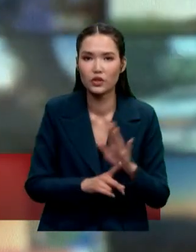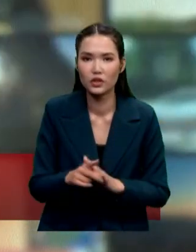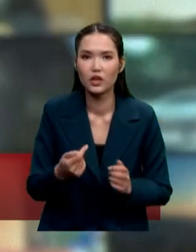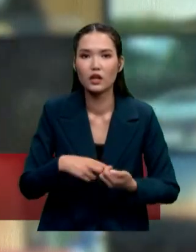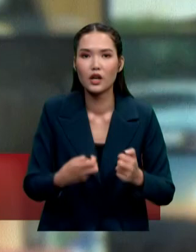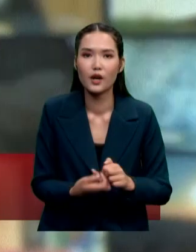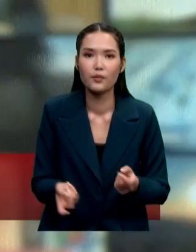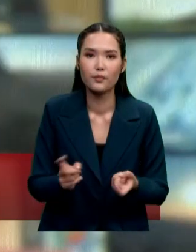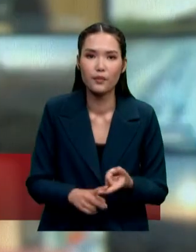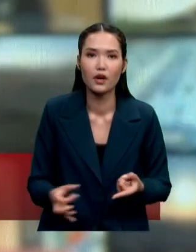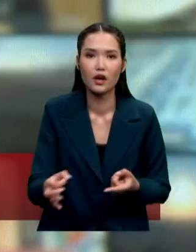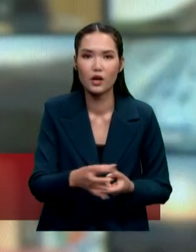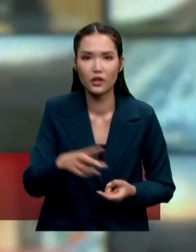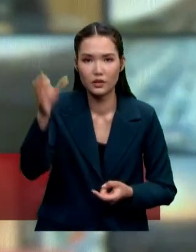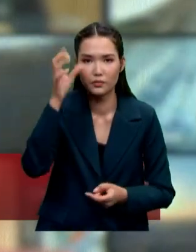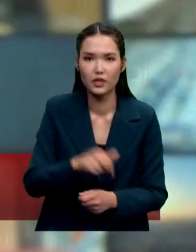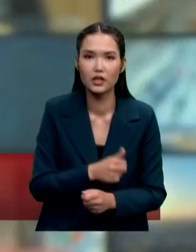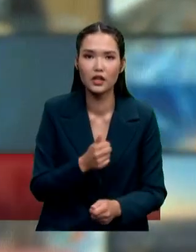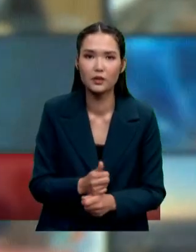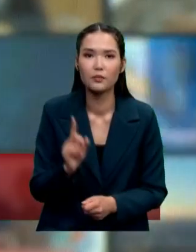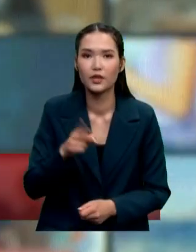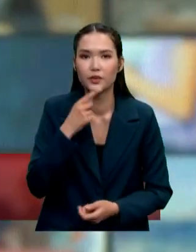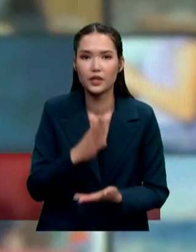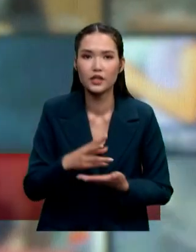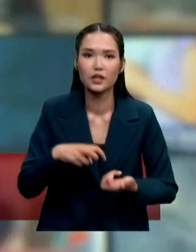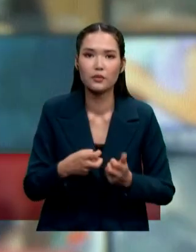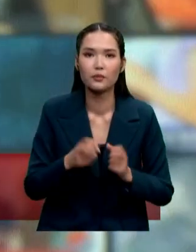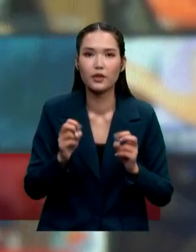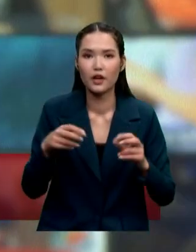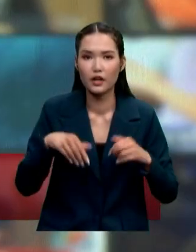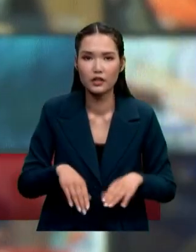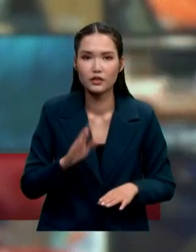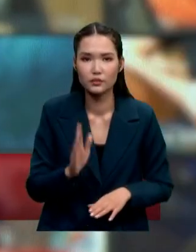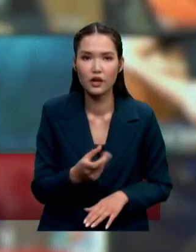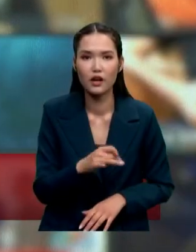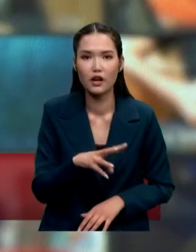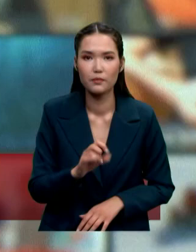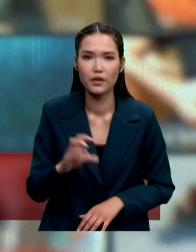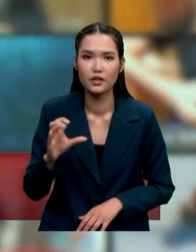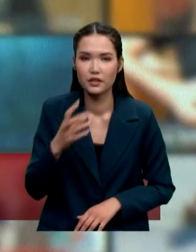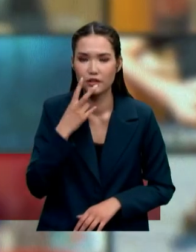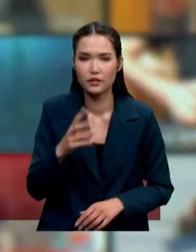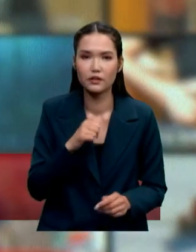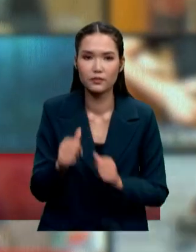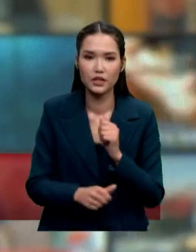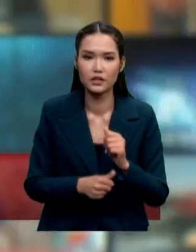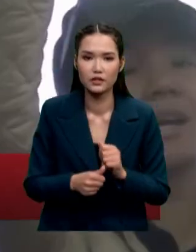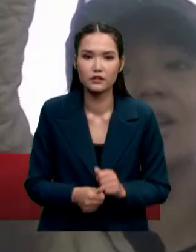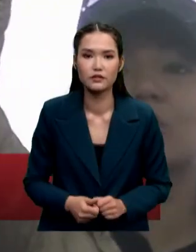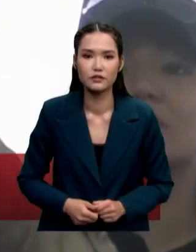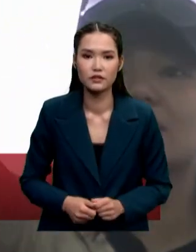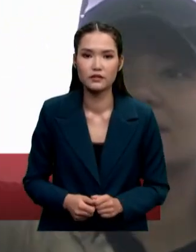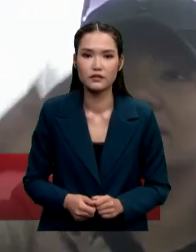мәселеге қатысты облыстық білім басқармасы басшылары не дейді? Проблема қалай шешілді? Айман Сағатайдың материалы.